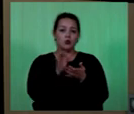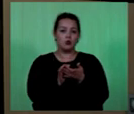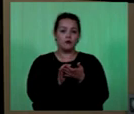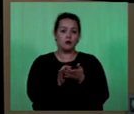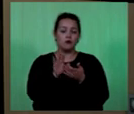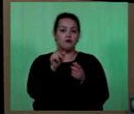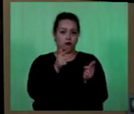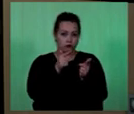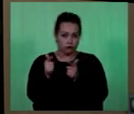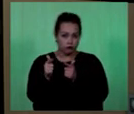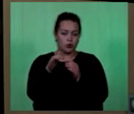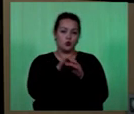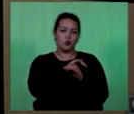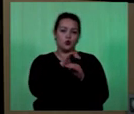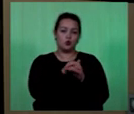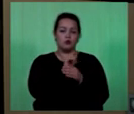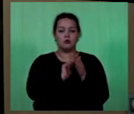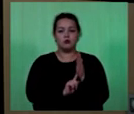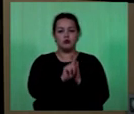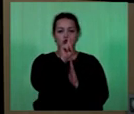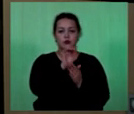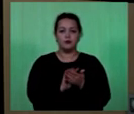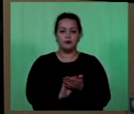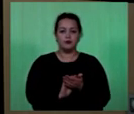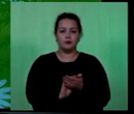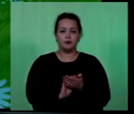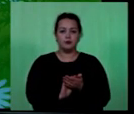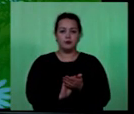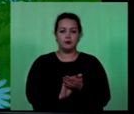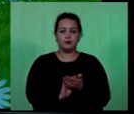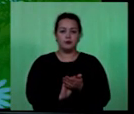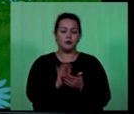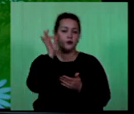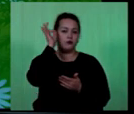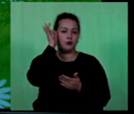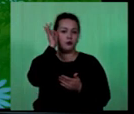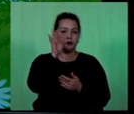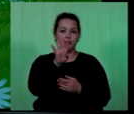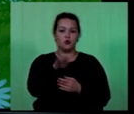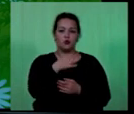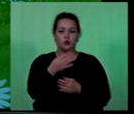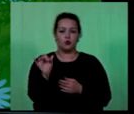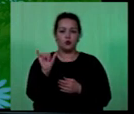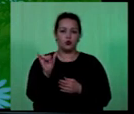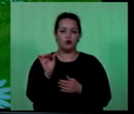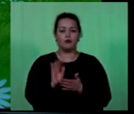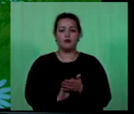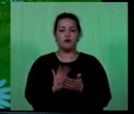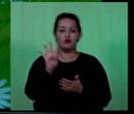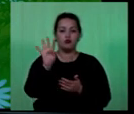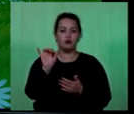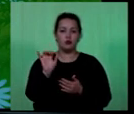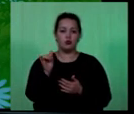готовы молодцы начинаем итак вспоминаем таблицу умножения 4